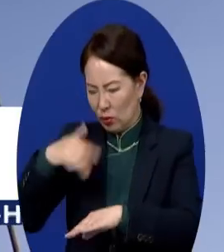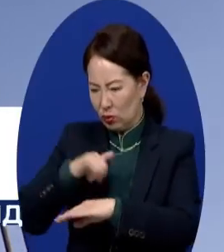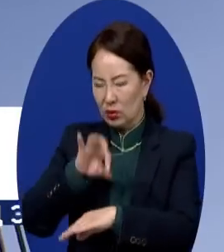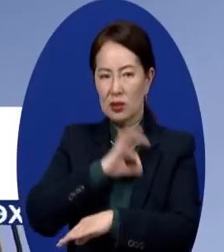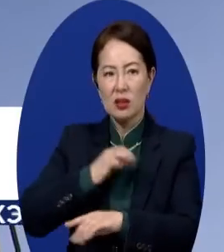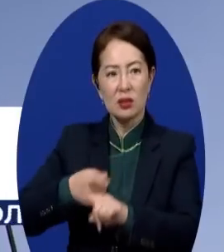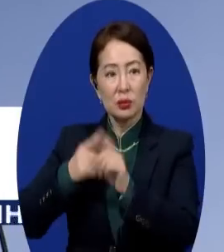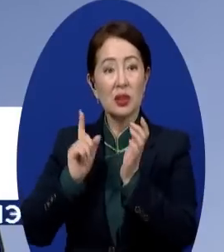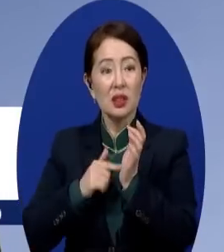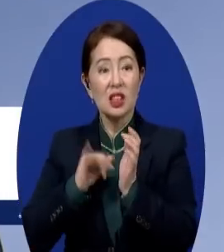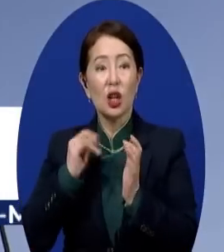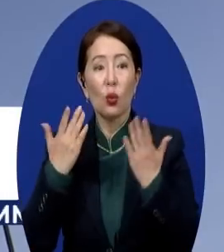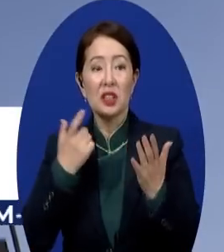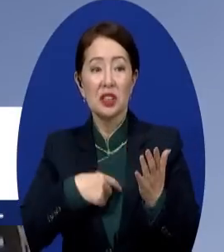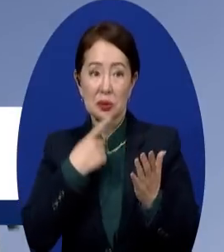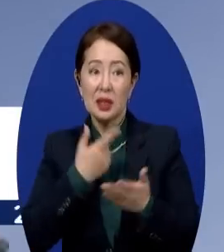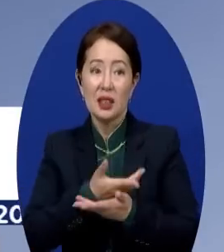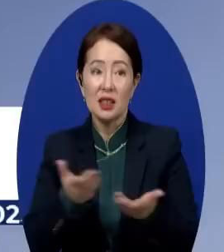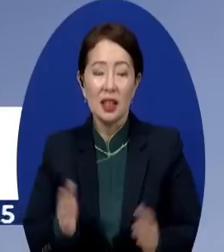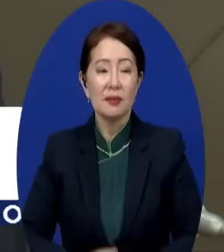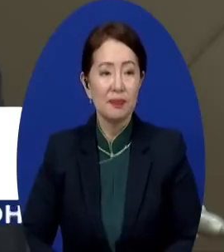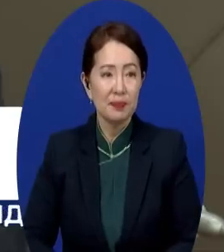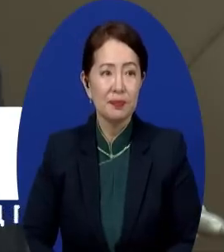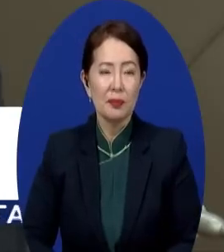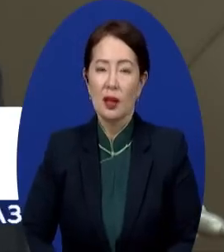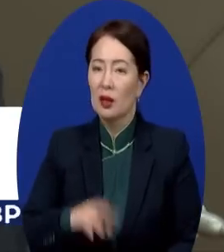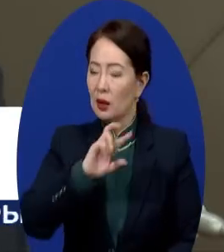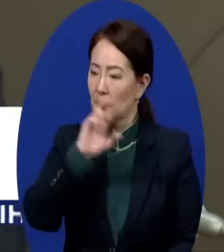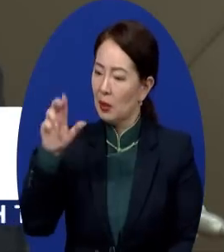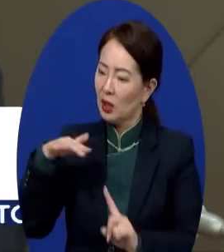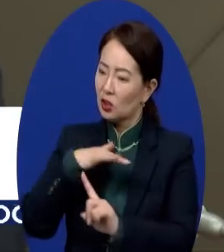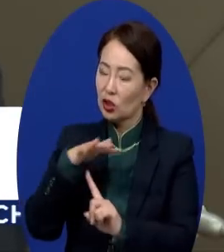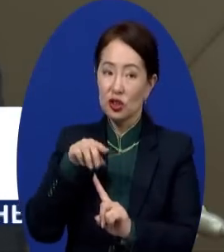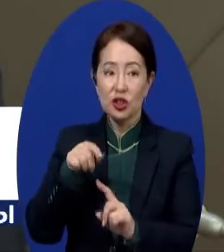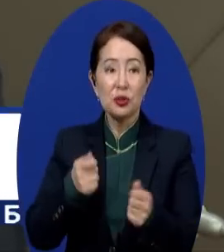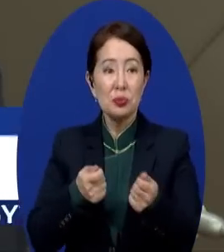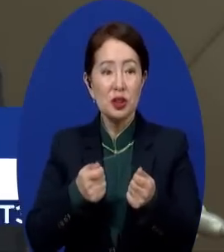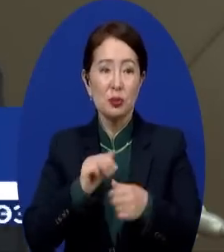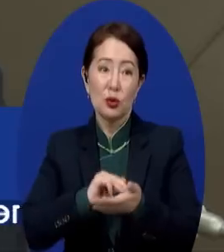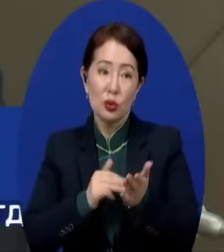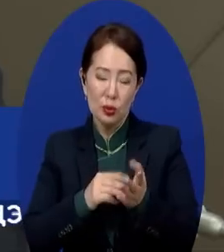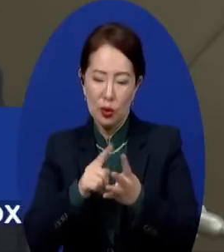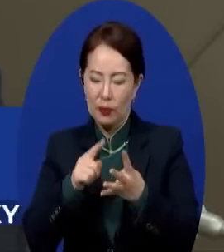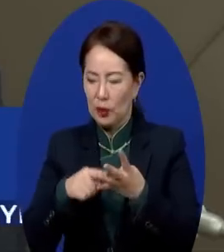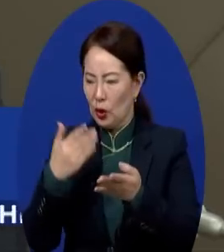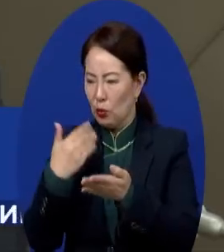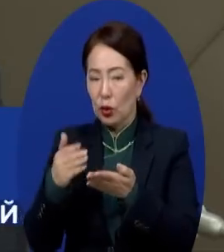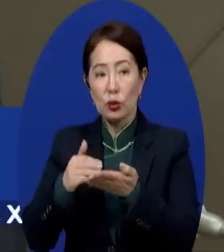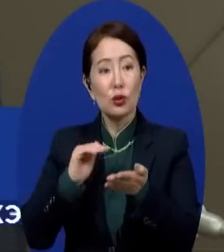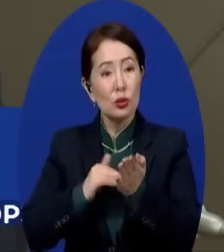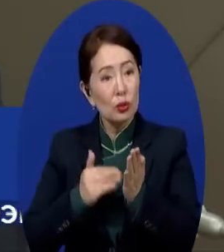байгааг улсын хурлын гишүүд хэлж байна. Байгаль орчны менежментийн төлөвлөгөө, тэгээд борлуулалтын төлөвлөгөө гэж